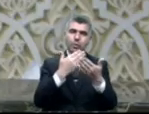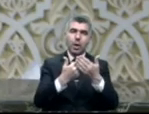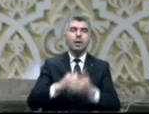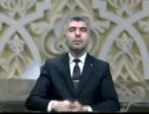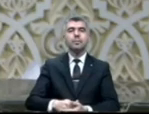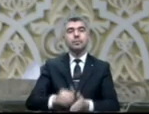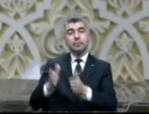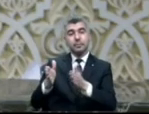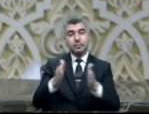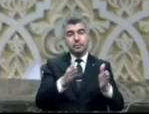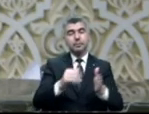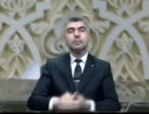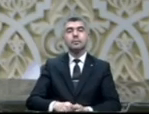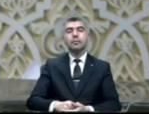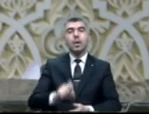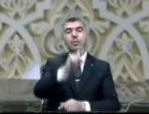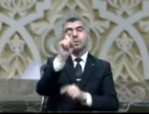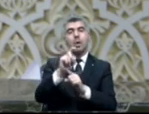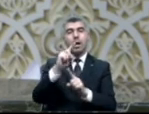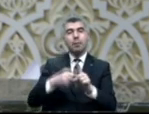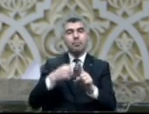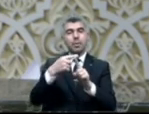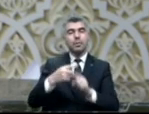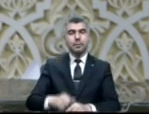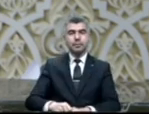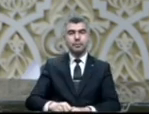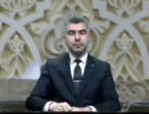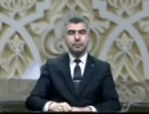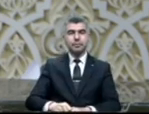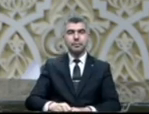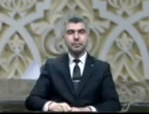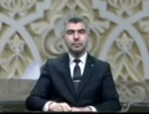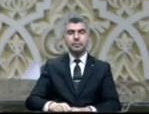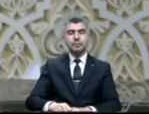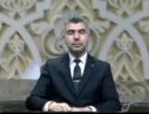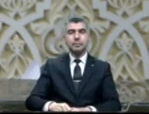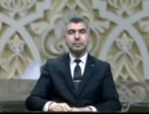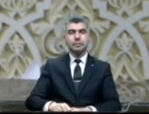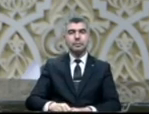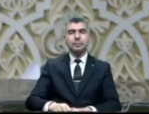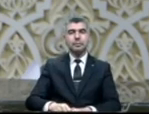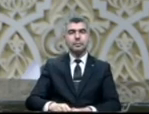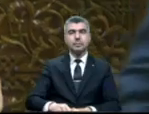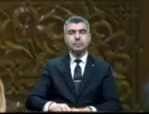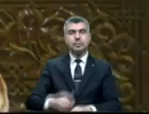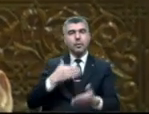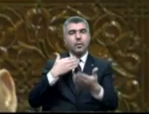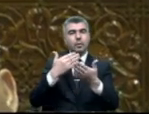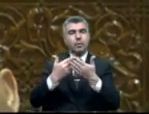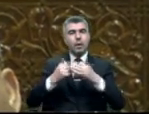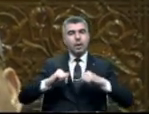شكرا السيدة الوزيرة. تعقيب الفريق المحترم السي محمد حلمي، تفضل. شكرا